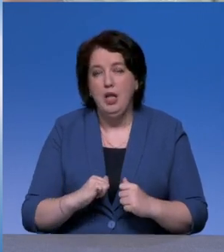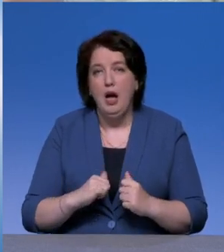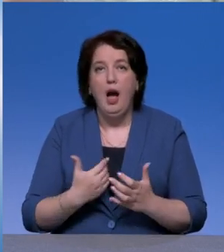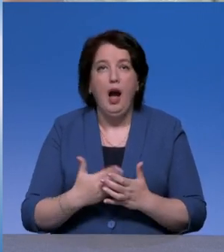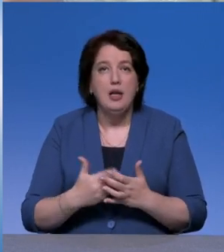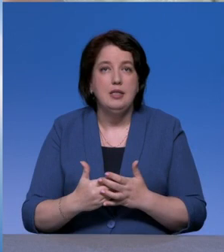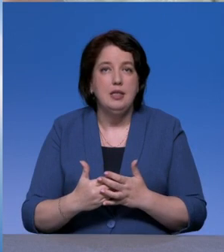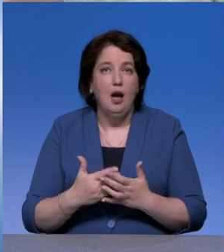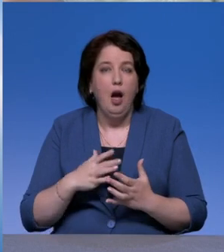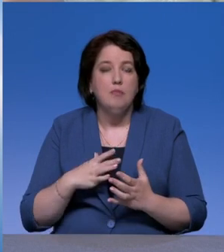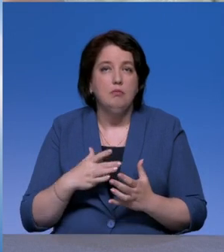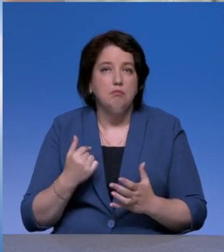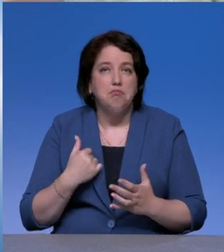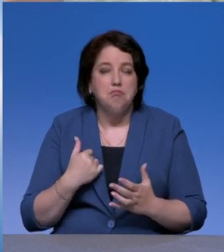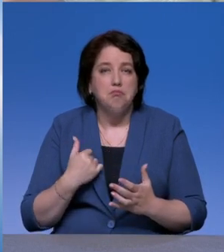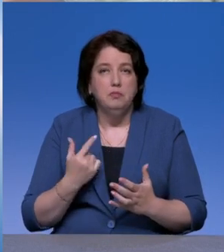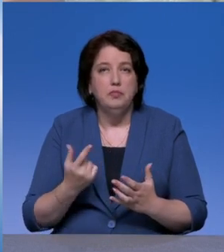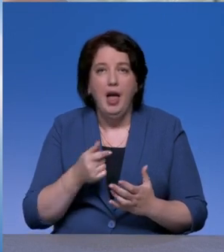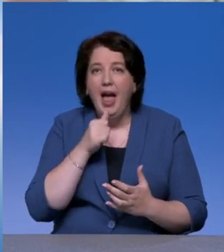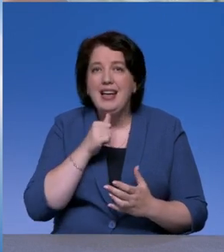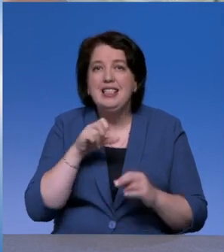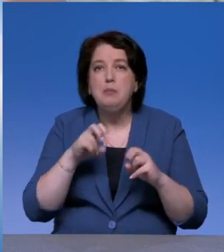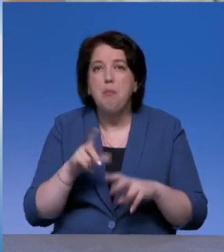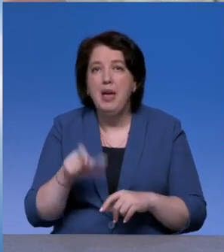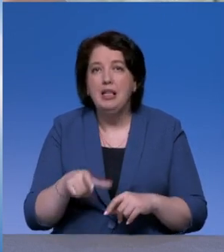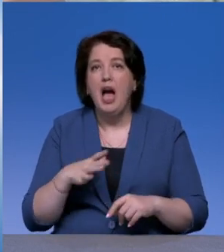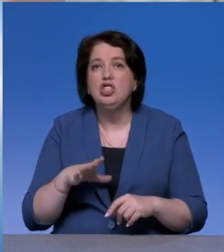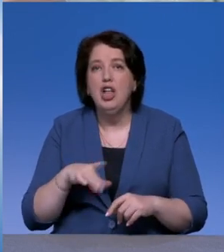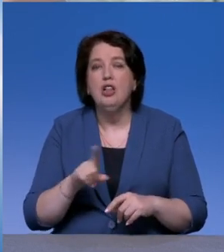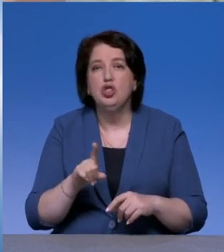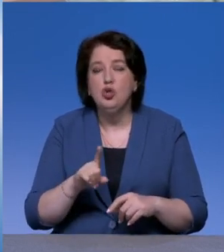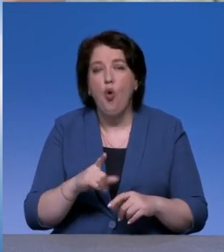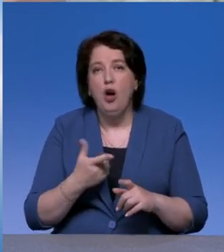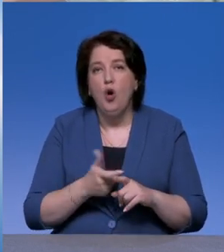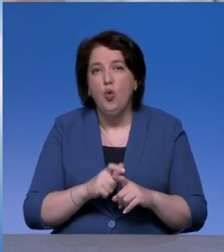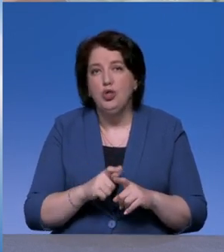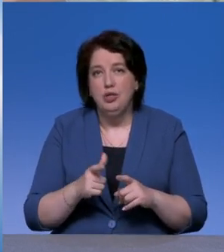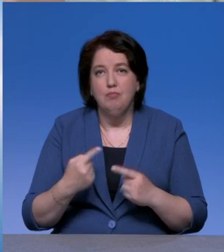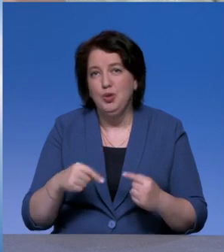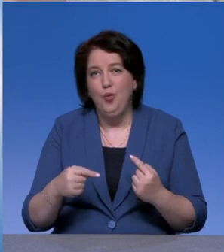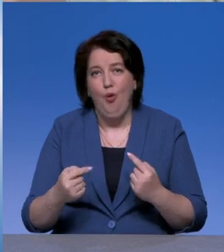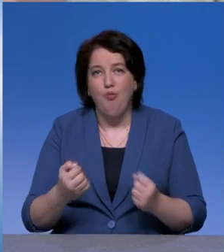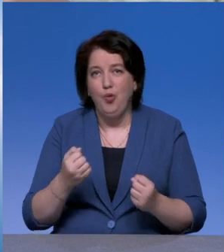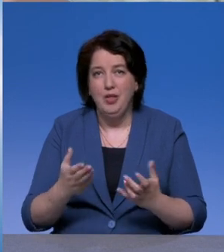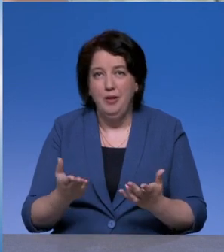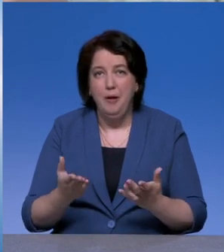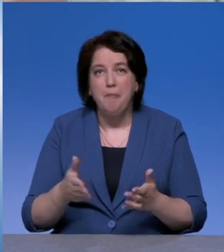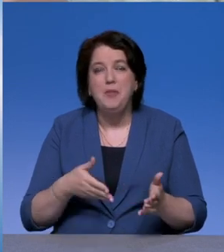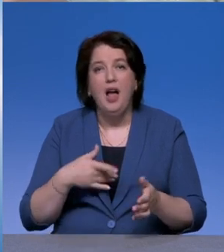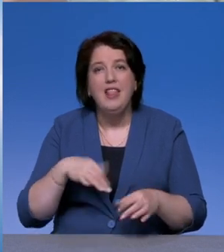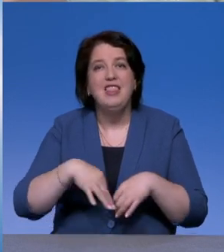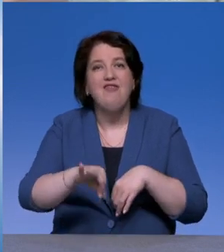ожидал увидеть чего-то вот того, о чем вы рассказали. Или, например, Новосибирск. Движение в Новосибирске, оно, конечно,